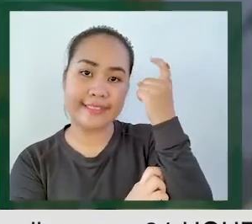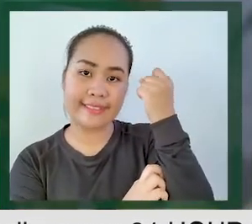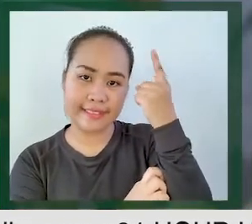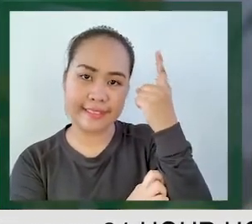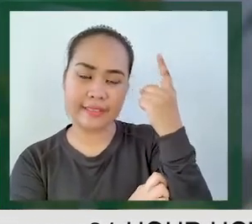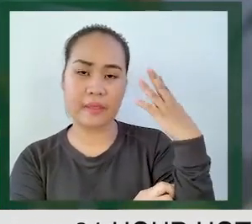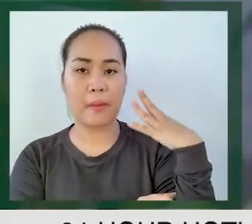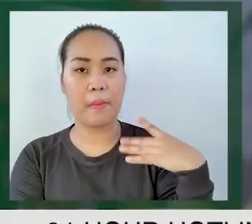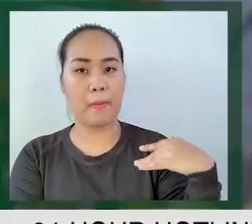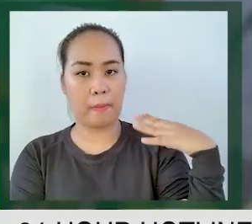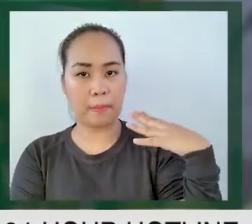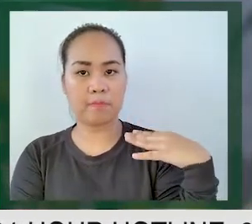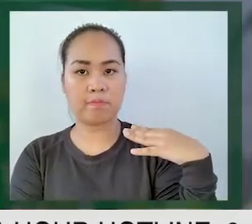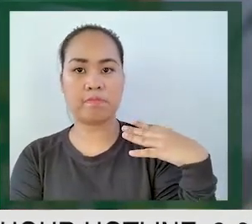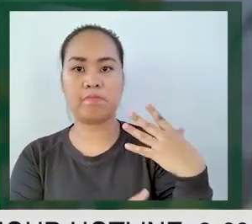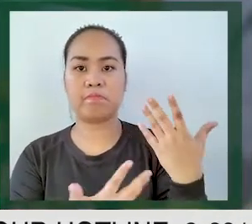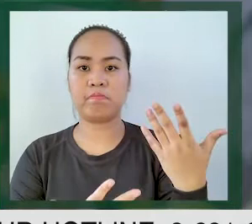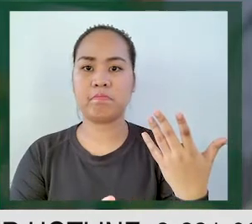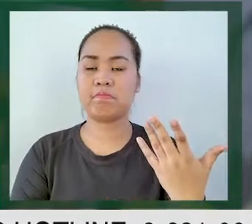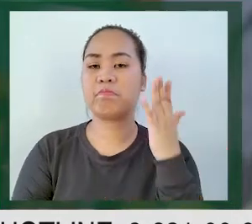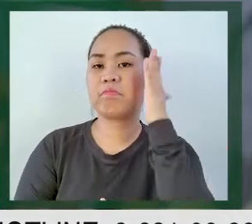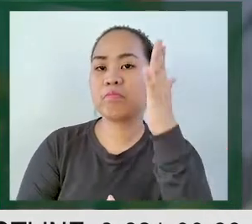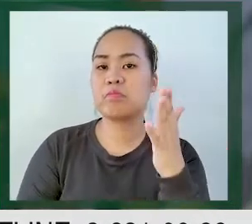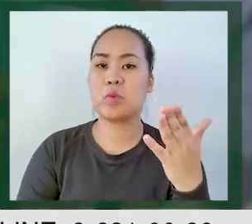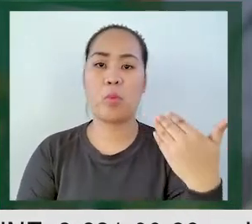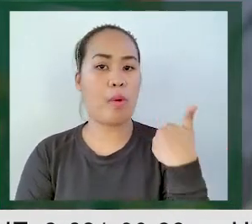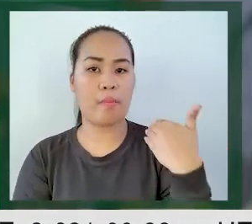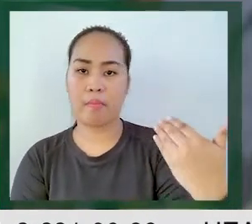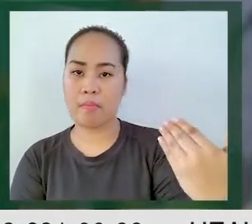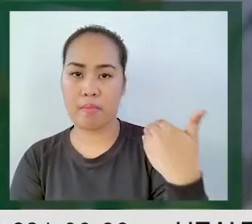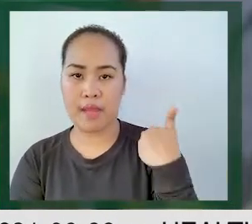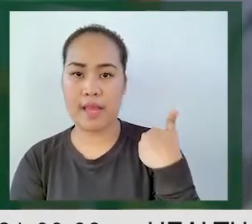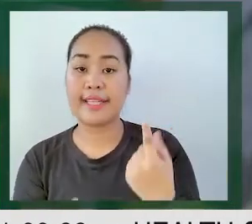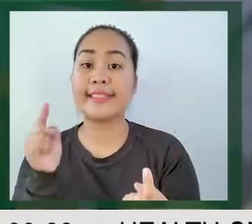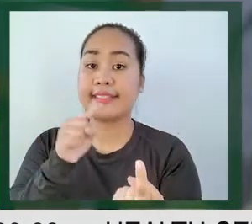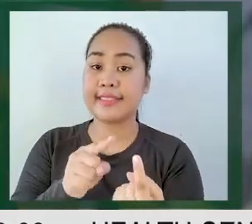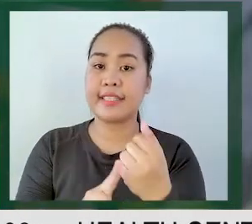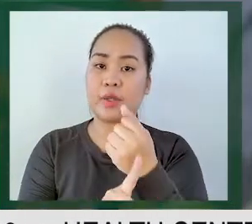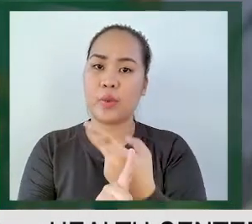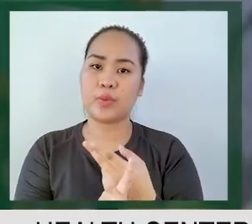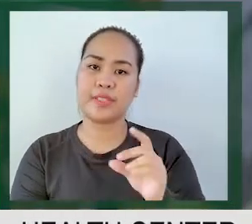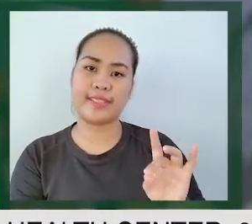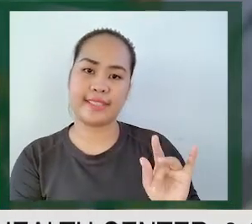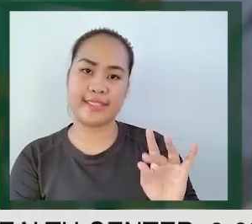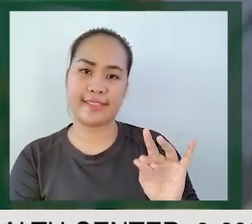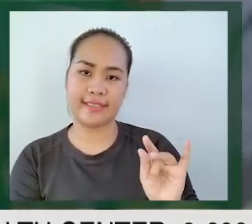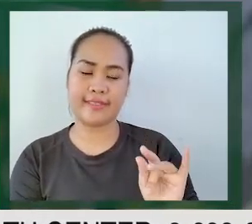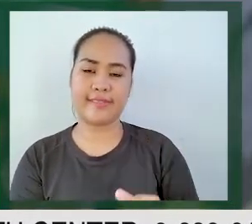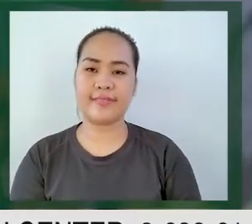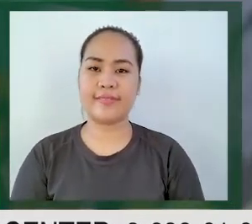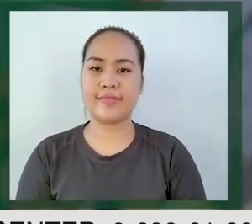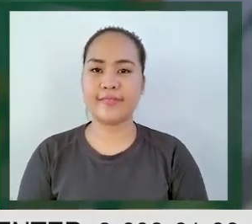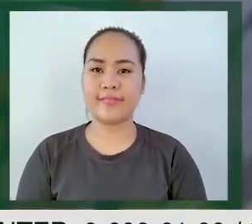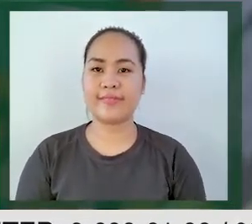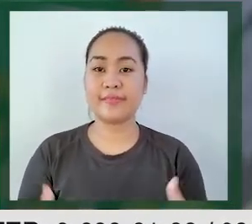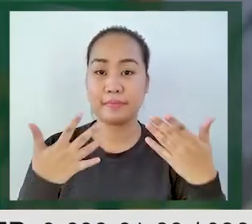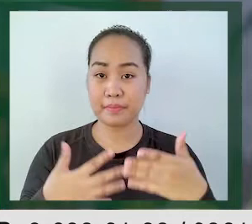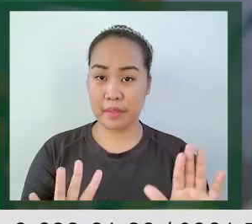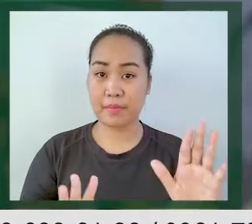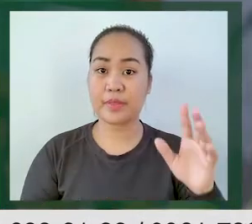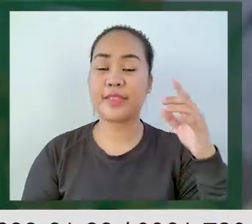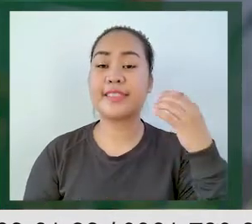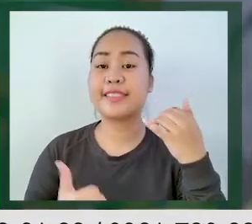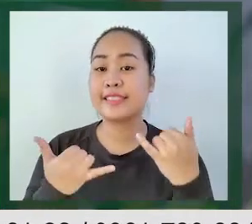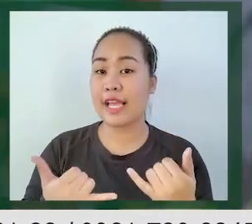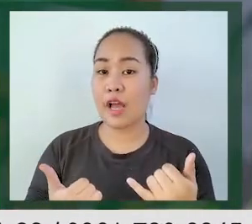ating ambulansya. But then yun nga, pagkatapos naman nito, nung kanilang quarantine ay back to work na rin ang